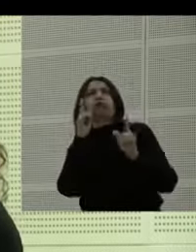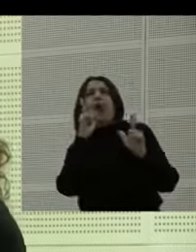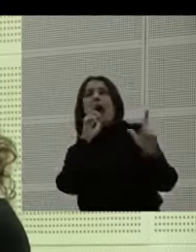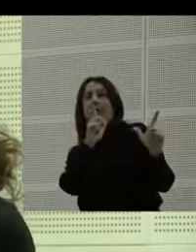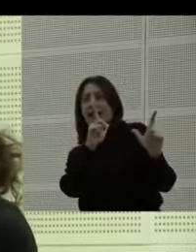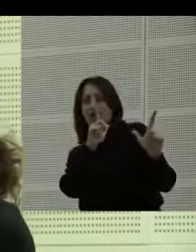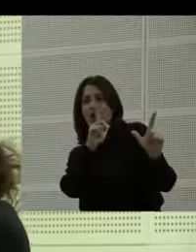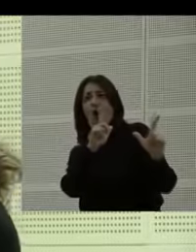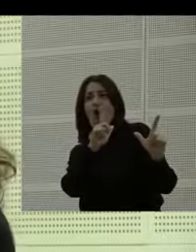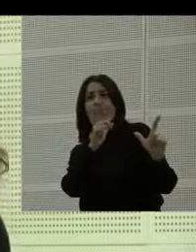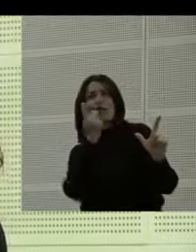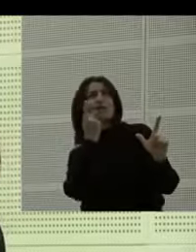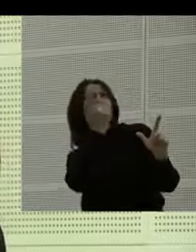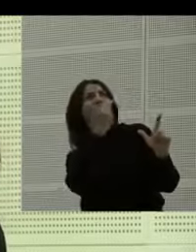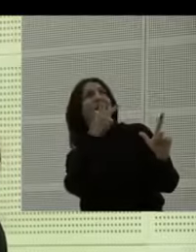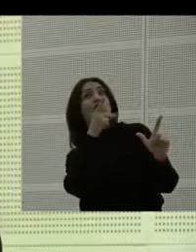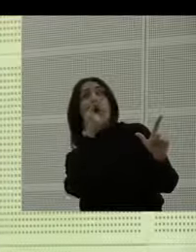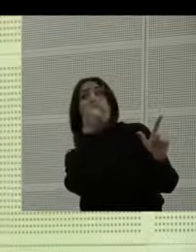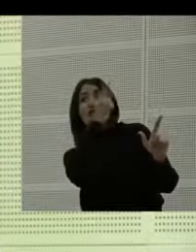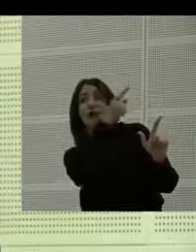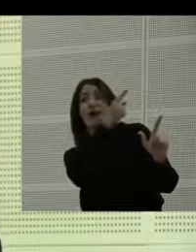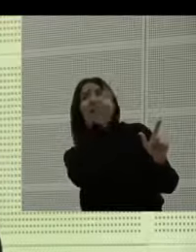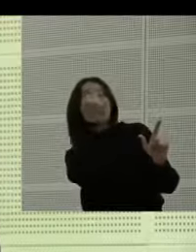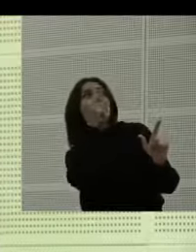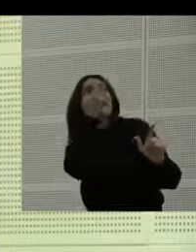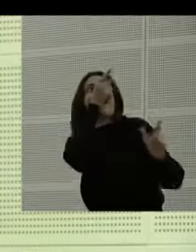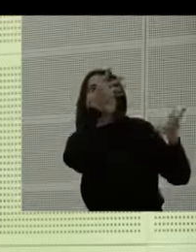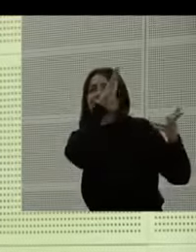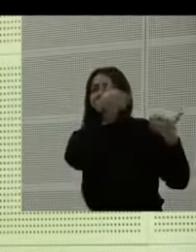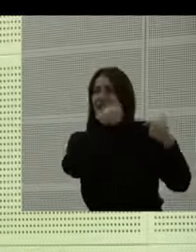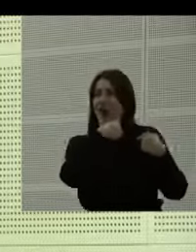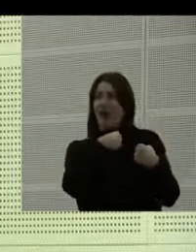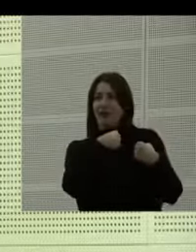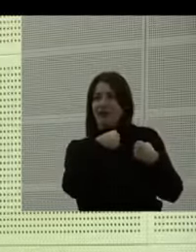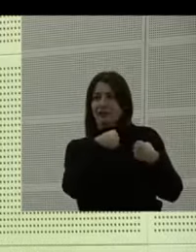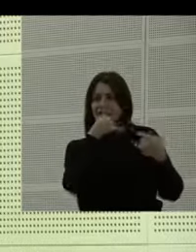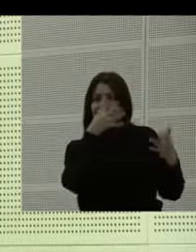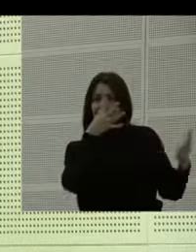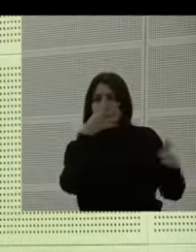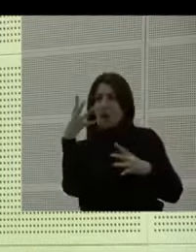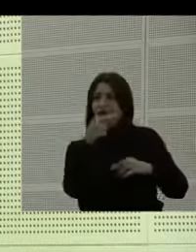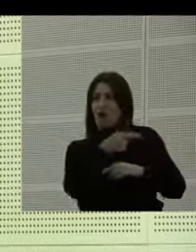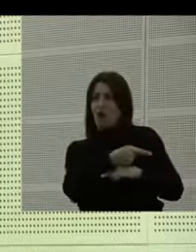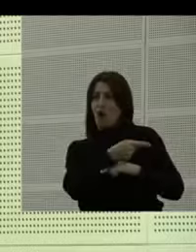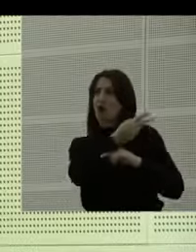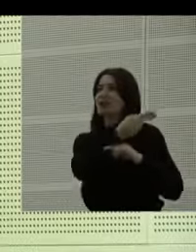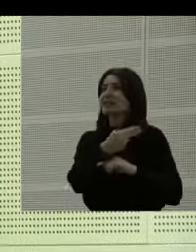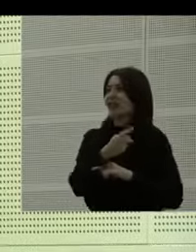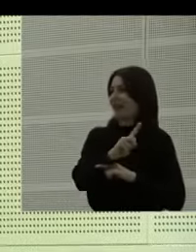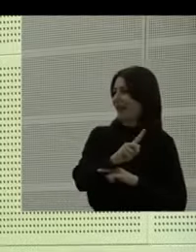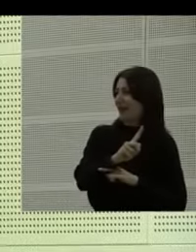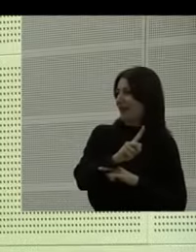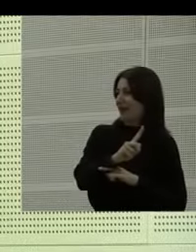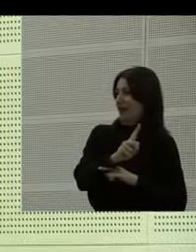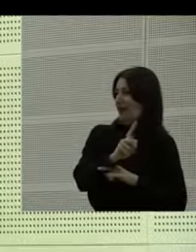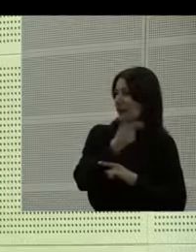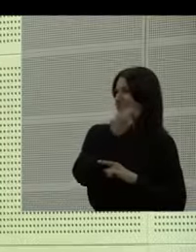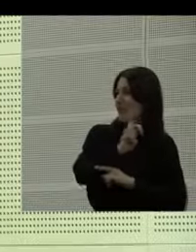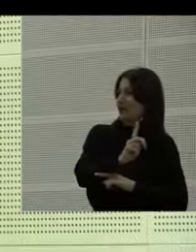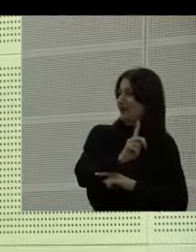occhi, vede quest'altra ragazza e pensa che sia stata lei ad averlo salvato.